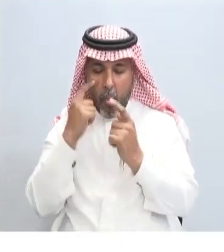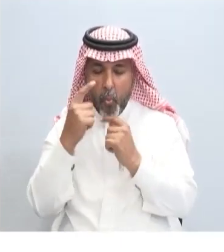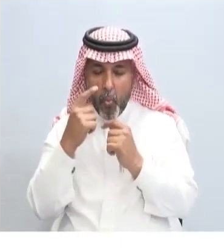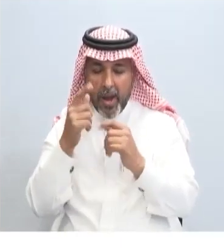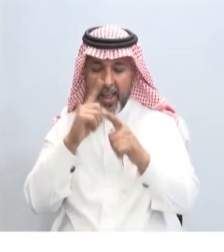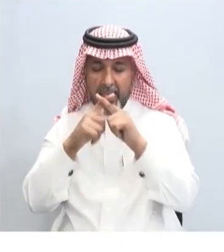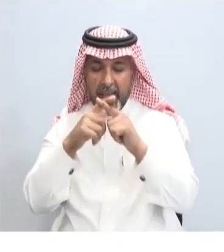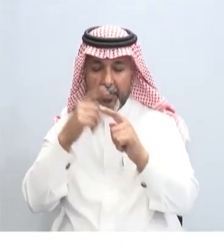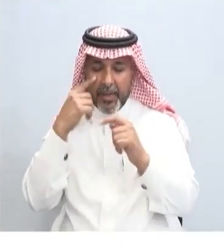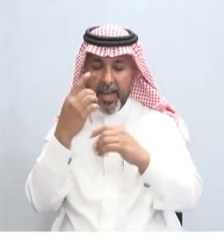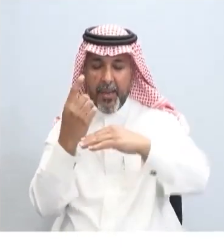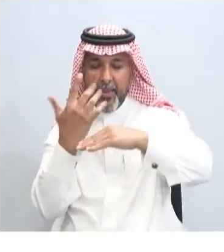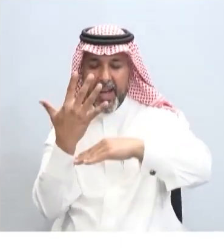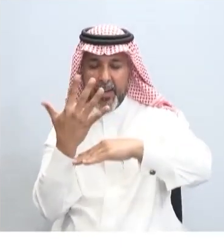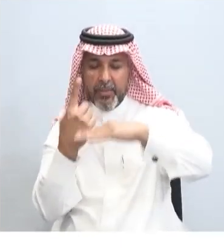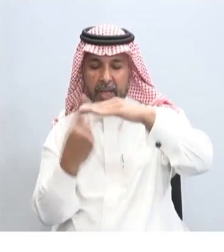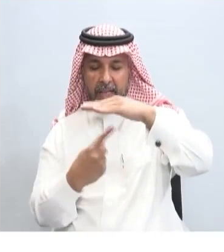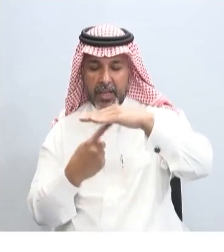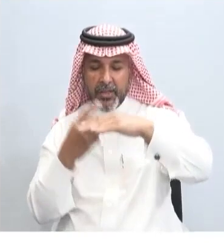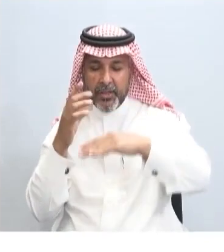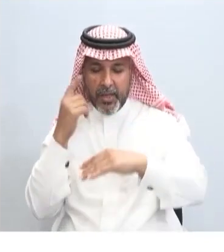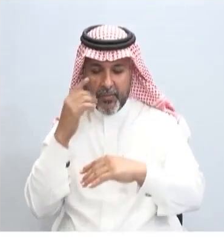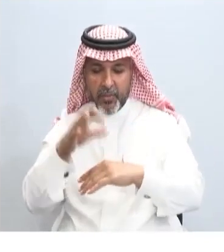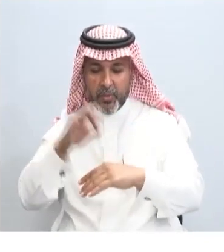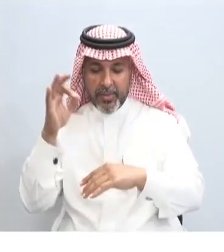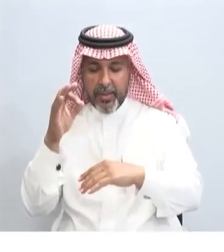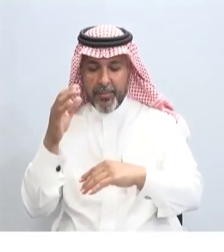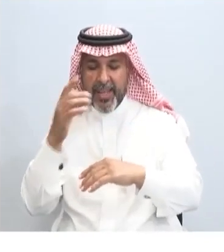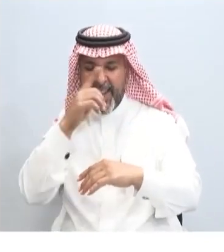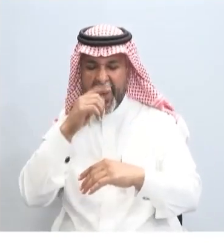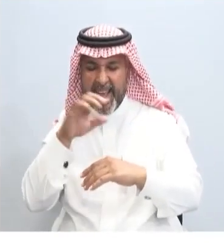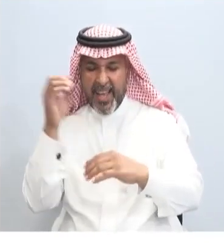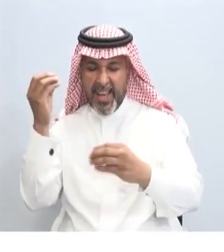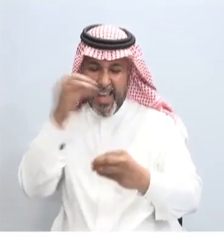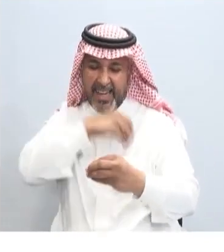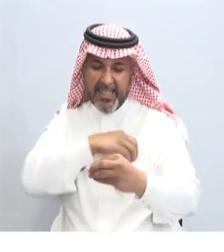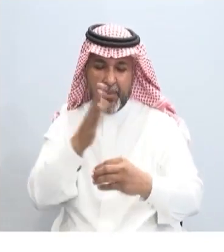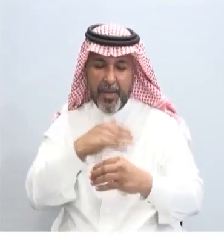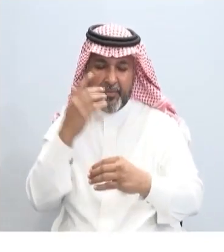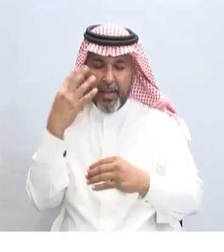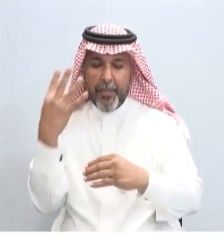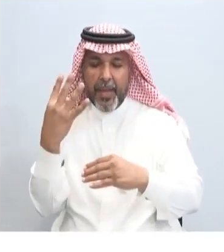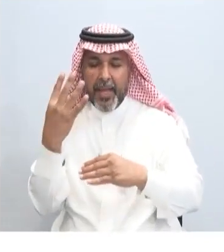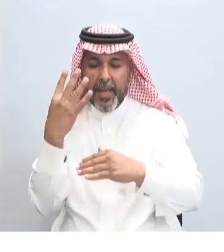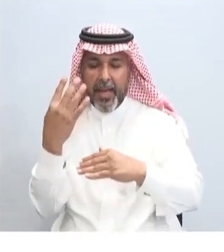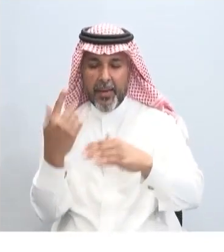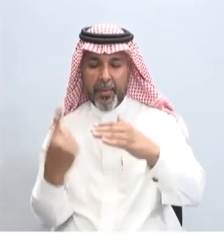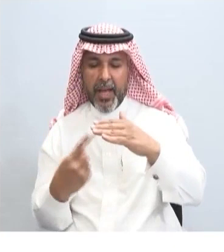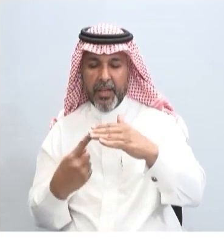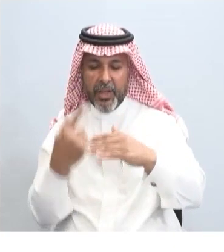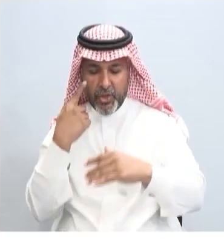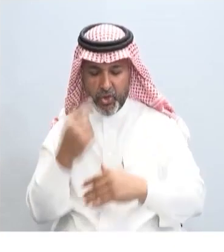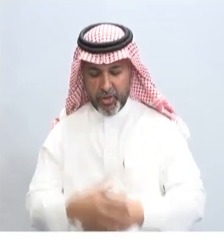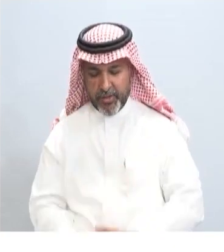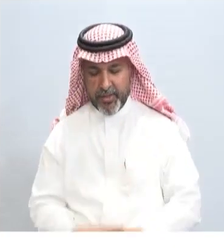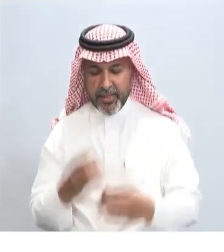عندي خمس بطاقات من اصل 11 ولكن انا سحبت البطاقه هذه وانتهت وما رجعتها اذا يبقى لك اربع بطاقات خضراء من اصل